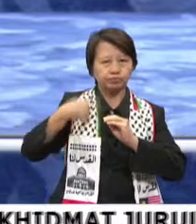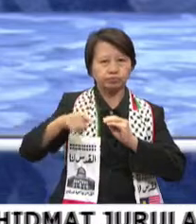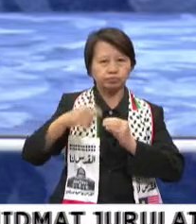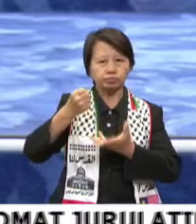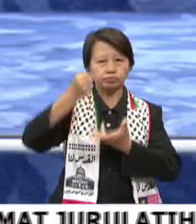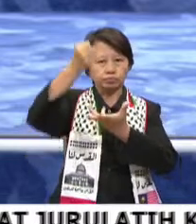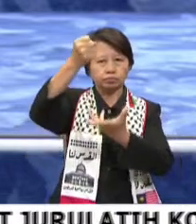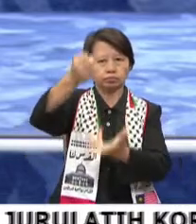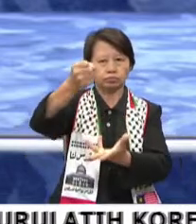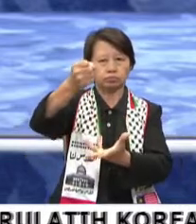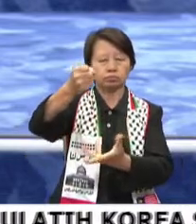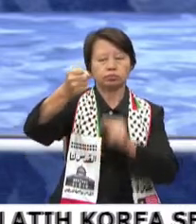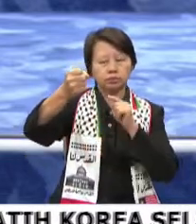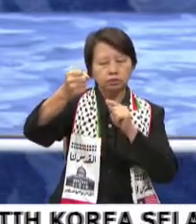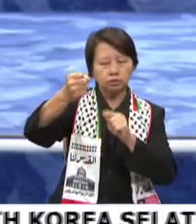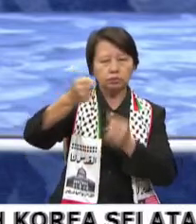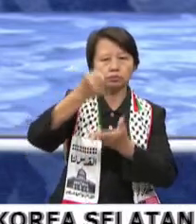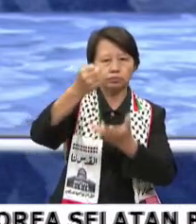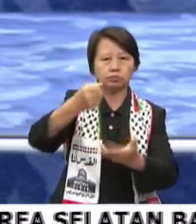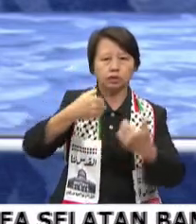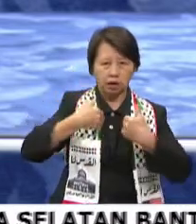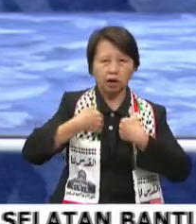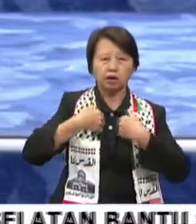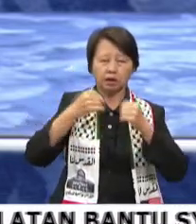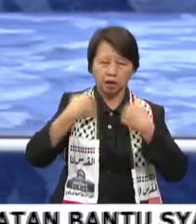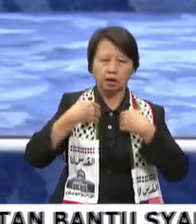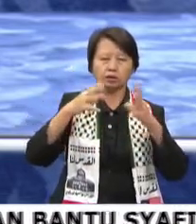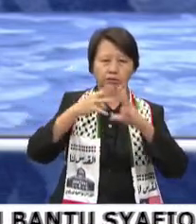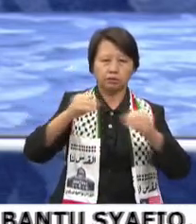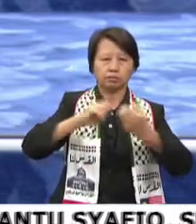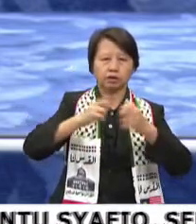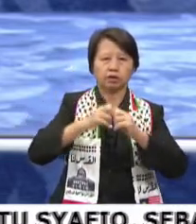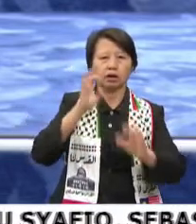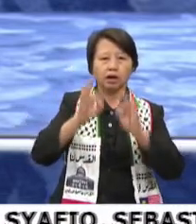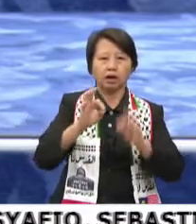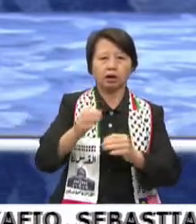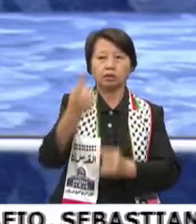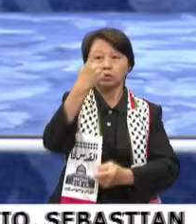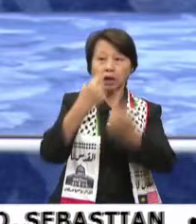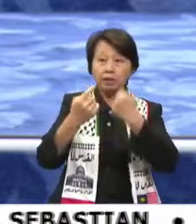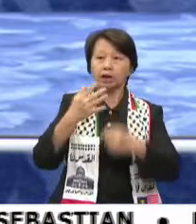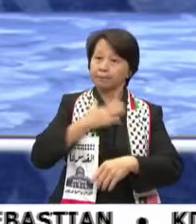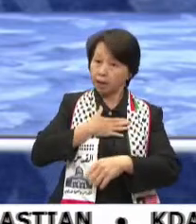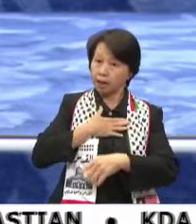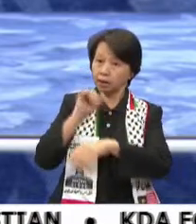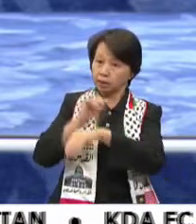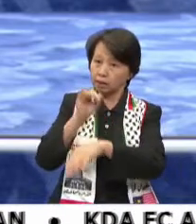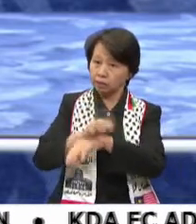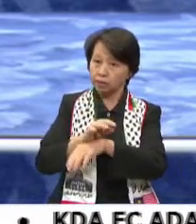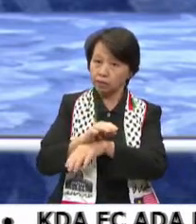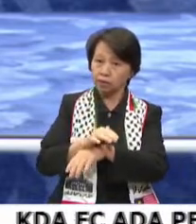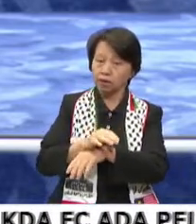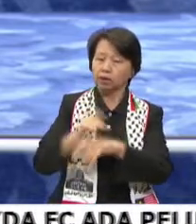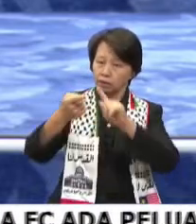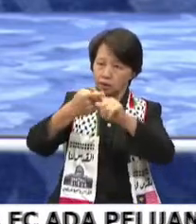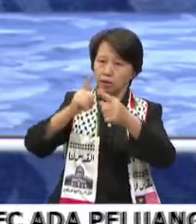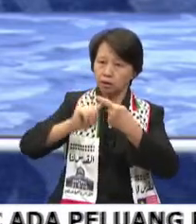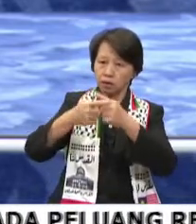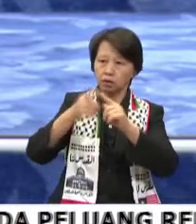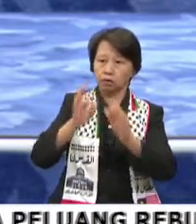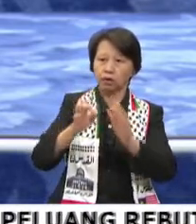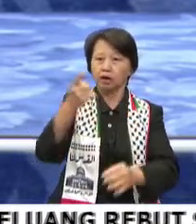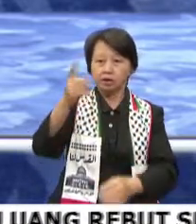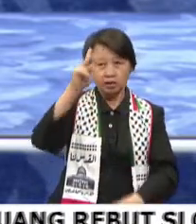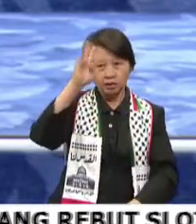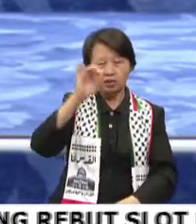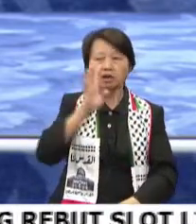peruntukan itu pun ada jalan keluar kalau tanya nasihat saya sebagai sahabat walaupun k baru